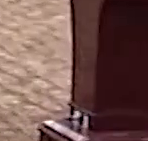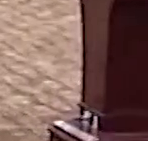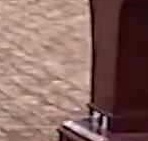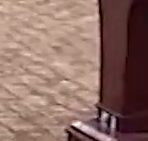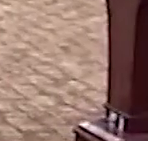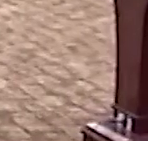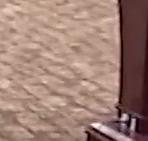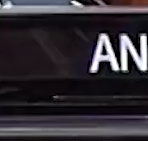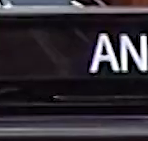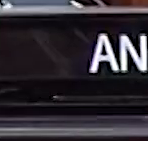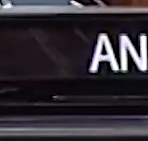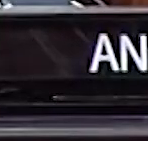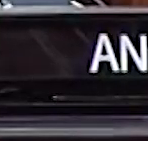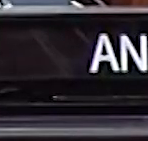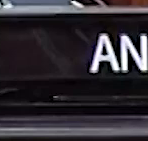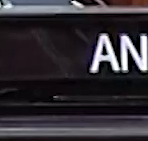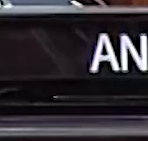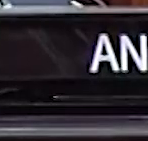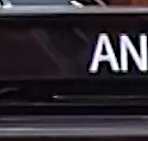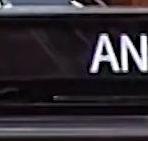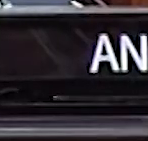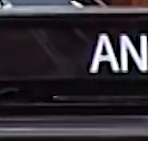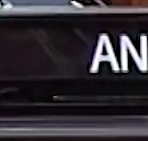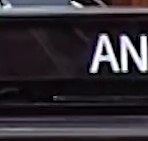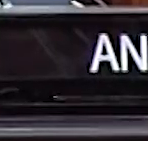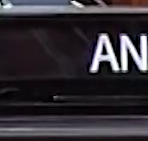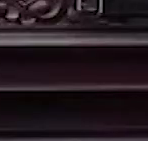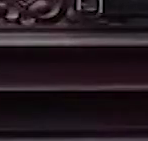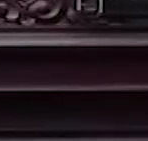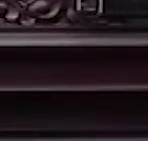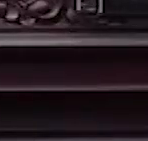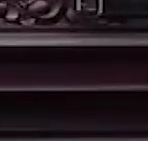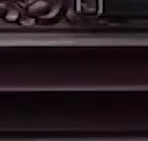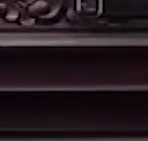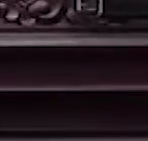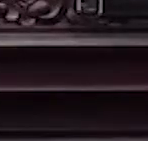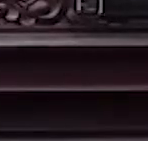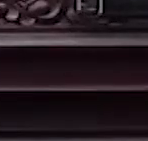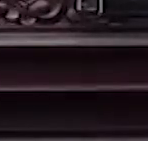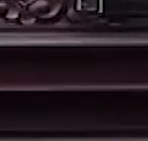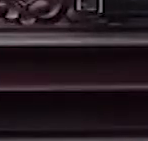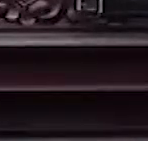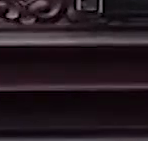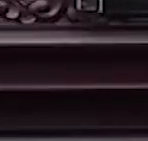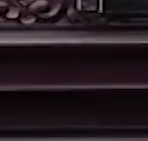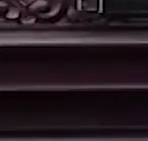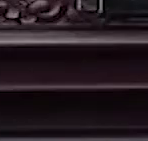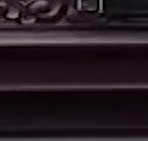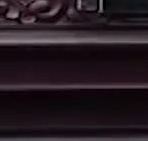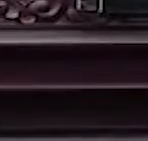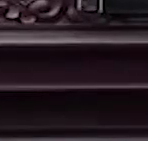ASN. Hasil tes wawasan kebangsaan ada 1.274 pegawai KPK dinyatakan memenuhi syarat